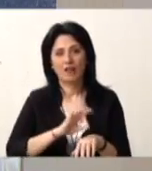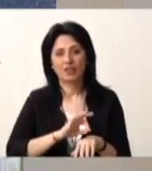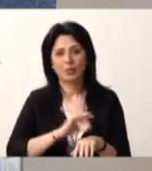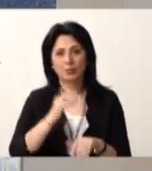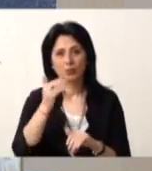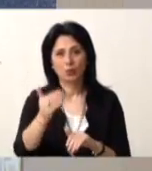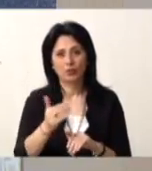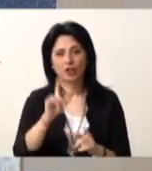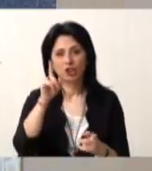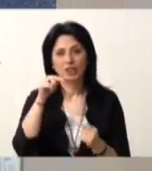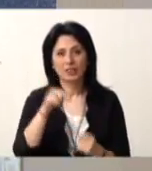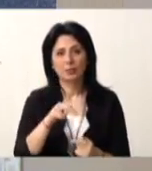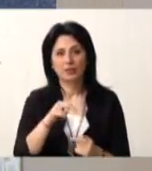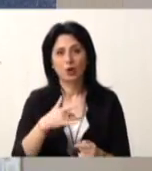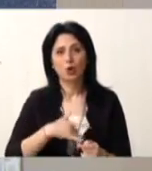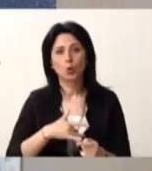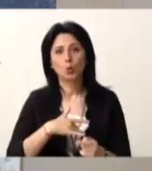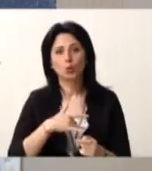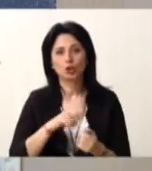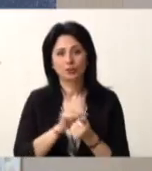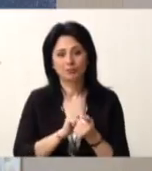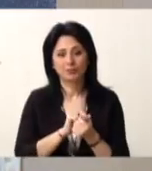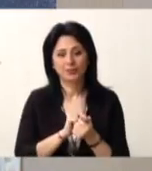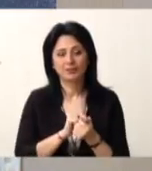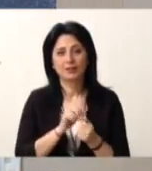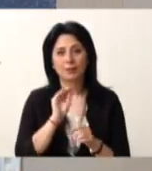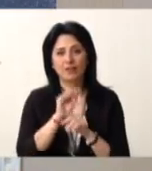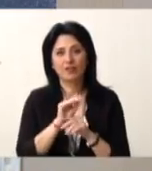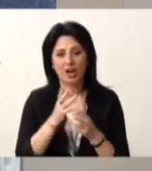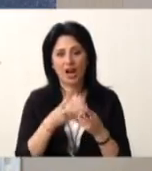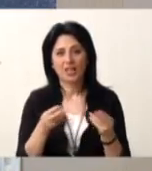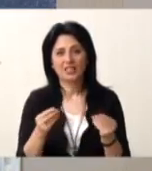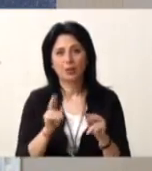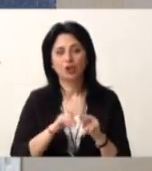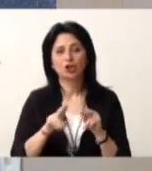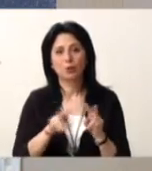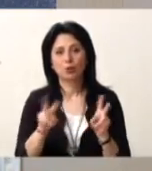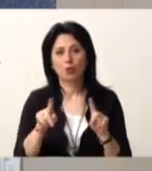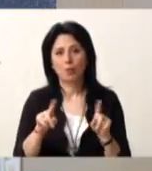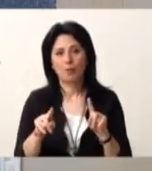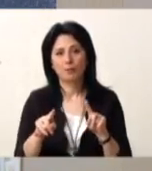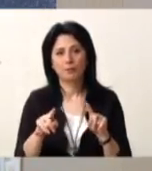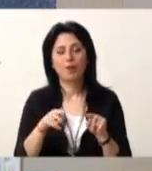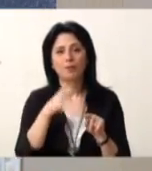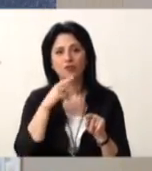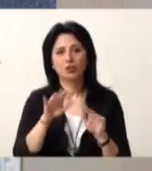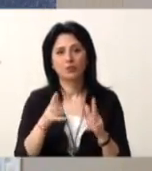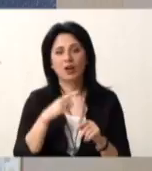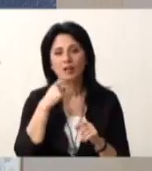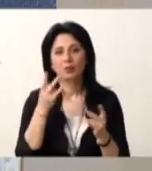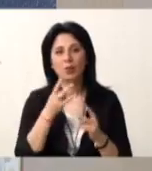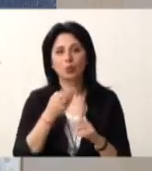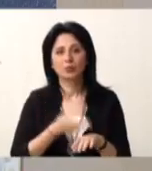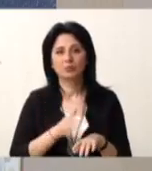დაავადებებს მიეკუთვნება და შესაბამისად კუჭის სეკრეცია როცა მატულობს ეს გაზაფხული შემოდგომის პერიოდში, ამ შემთხვევაში რა თქმა